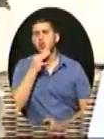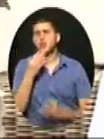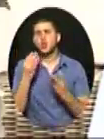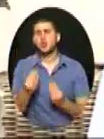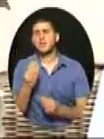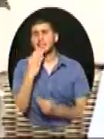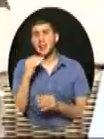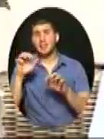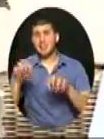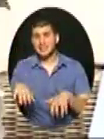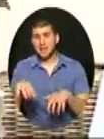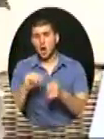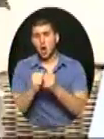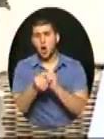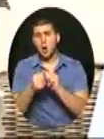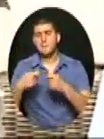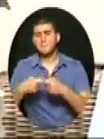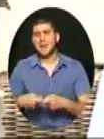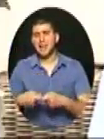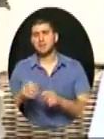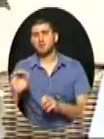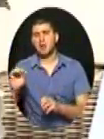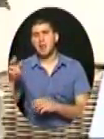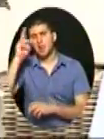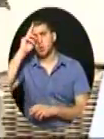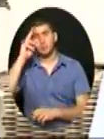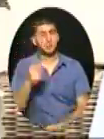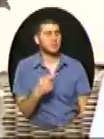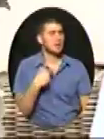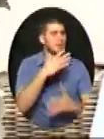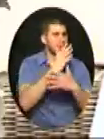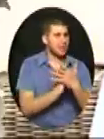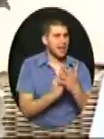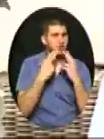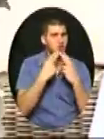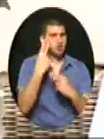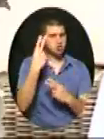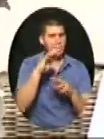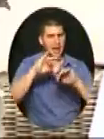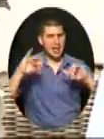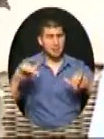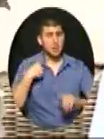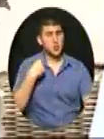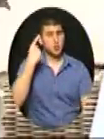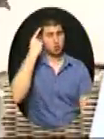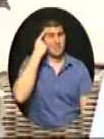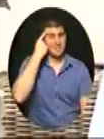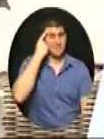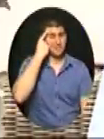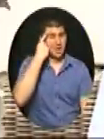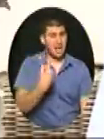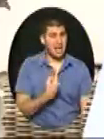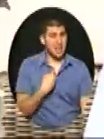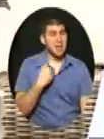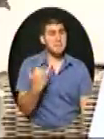מינ נשיא המדינה או פעילי הליכוד אז אז אני אחלק את התשובה לשני חלקים אני חושב ש אני